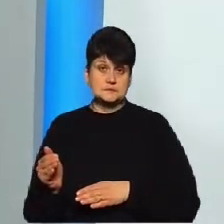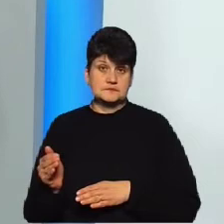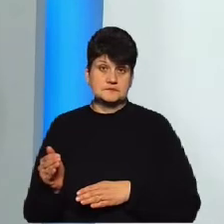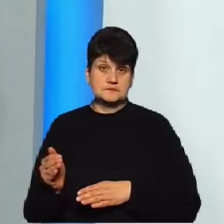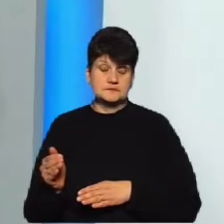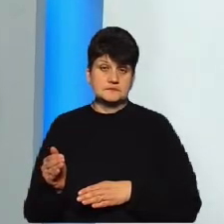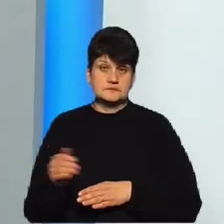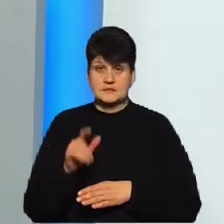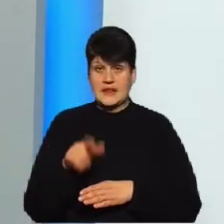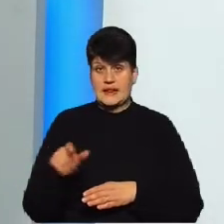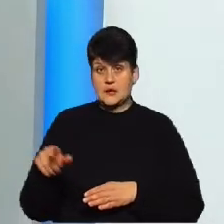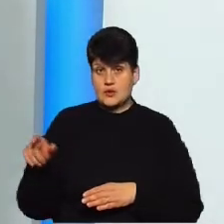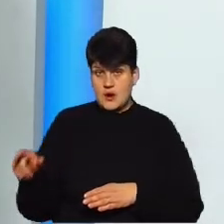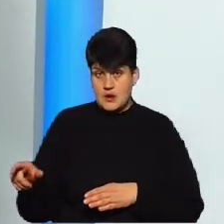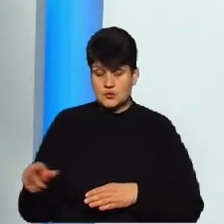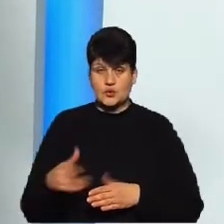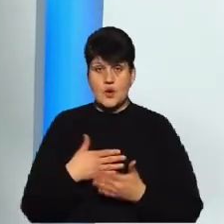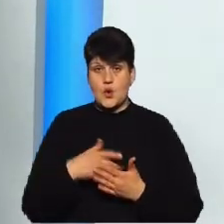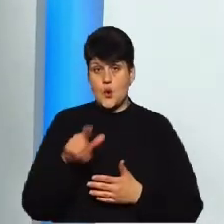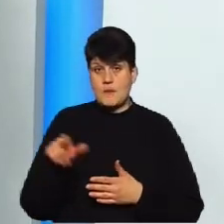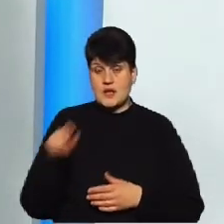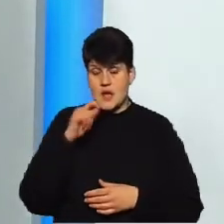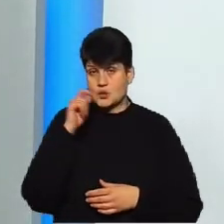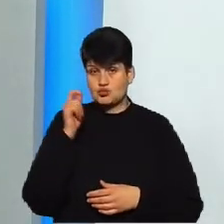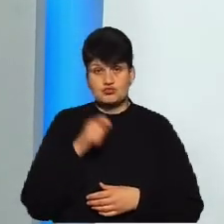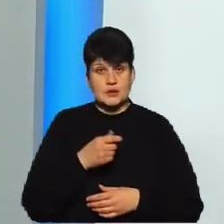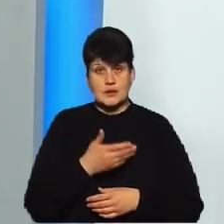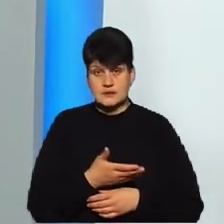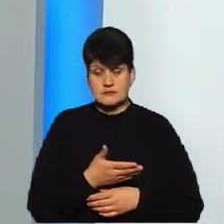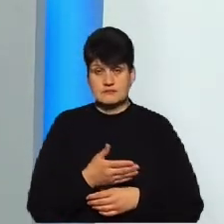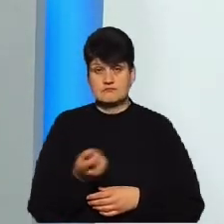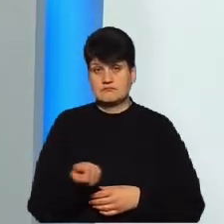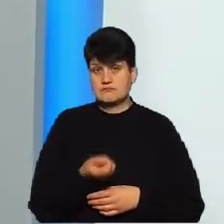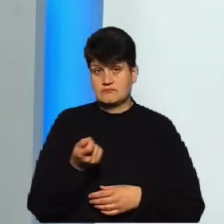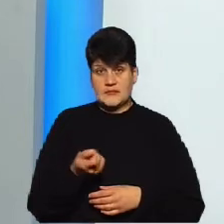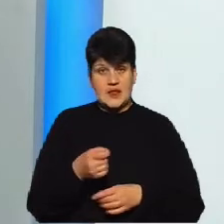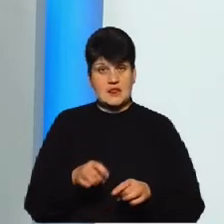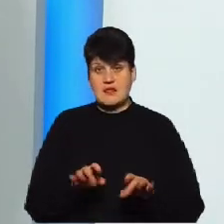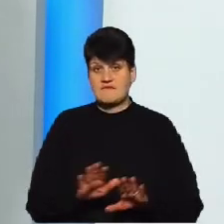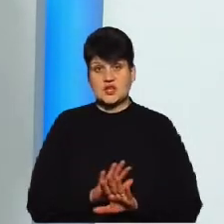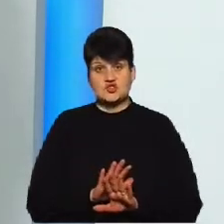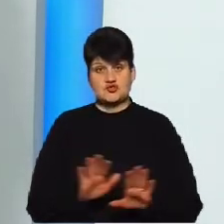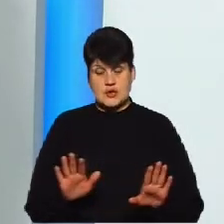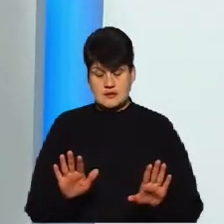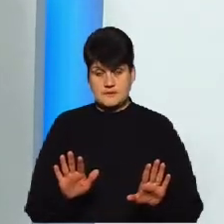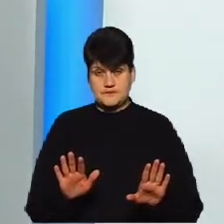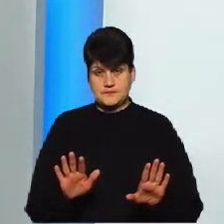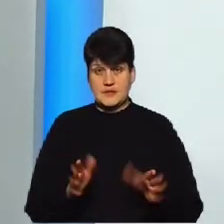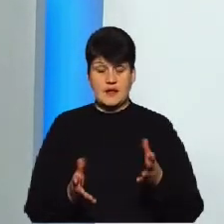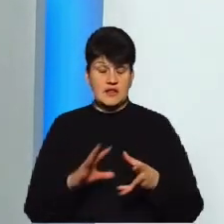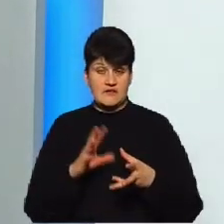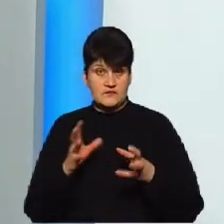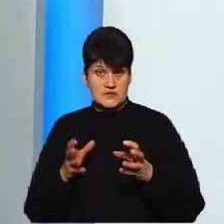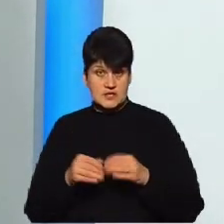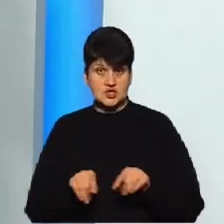електорату і, відповідно, громадян України, ну, невелика і невирішальна, але все ж таки